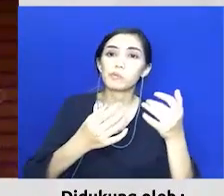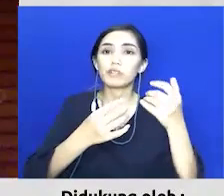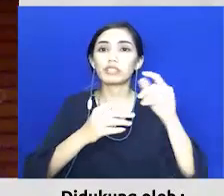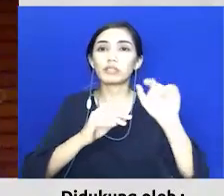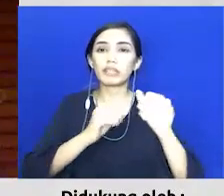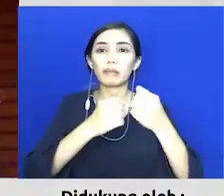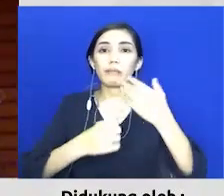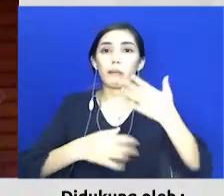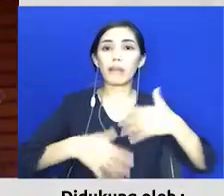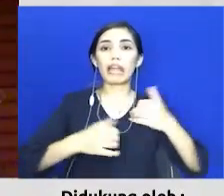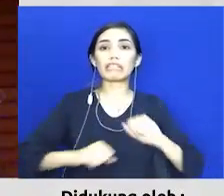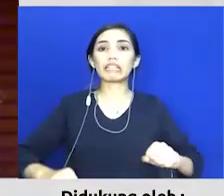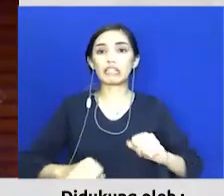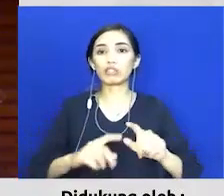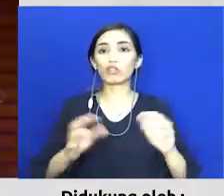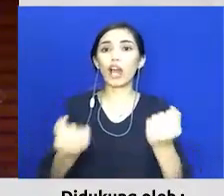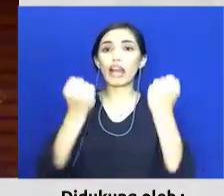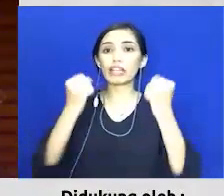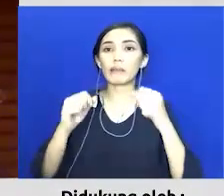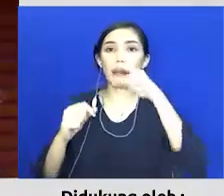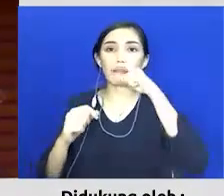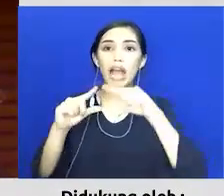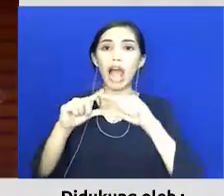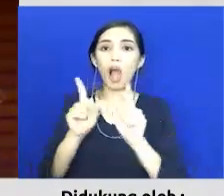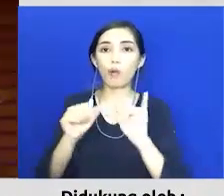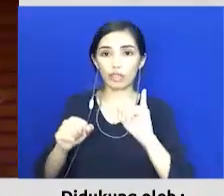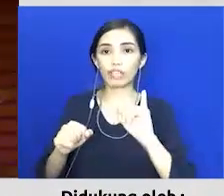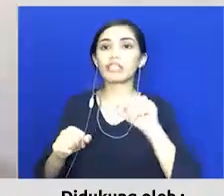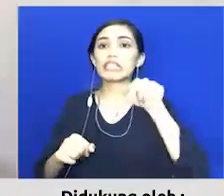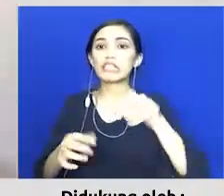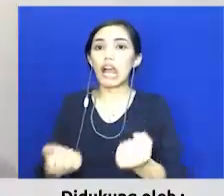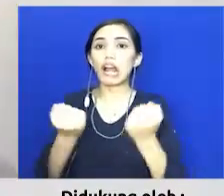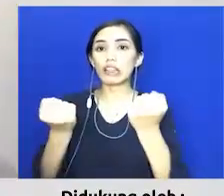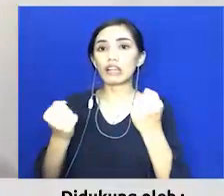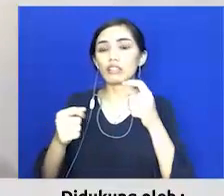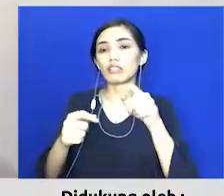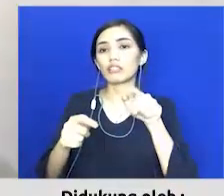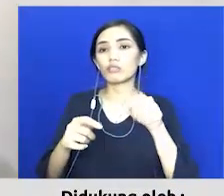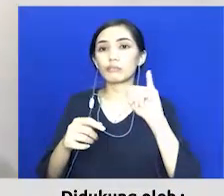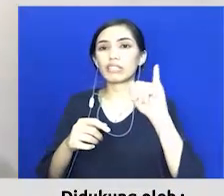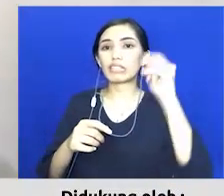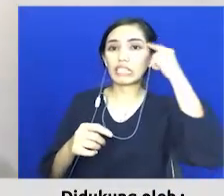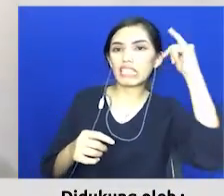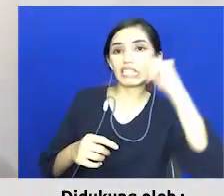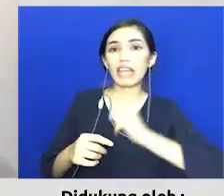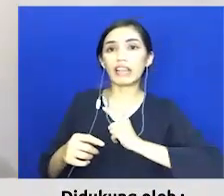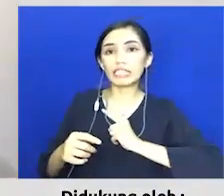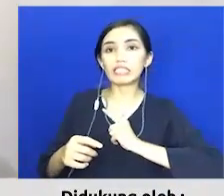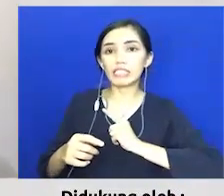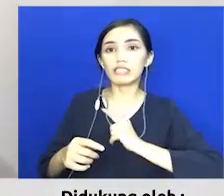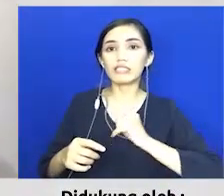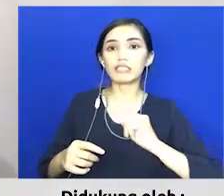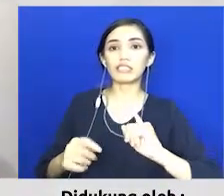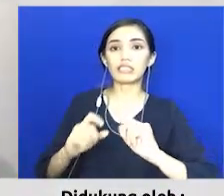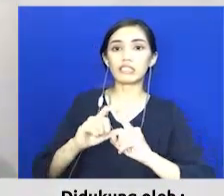Mereka pionir, bayangin mengalami pada saat kemerdekaan diumumkan, kemudian sebelum umur